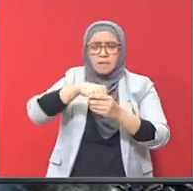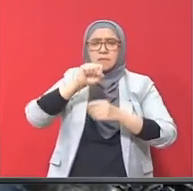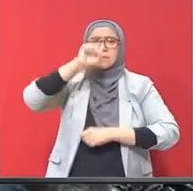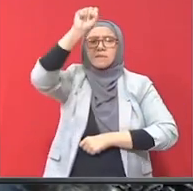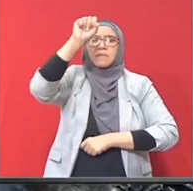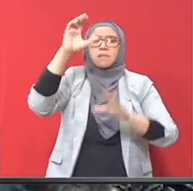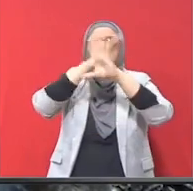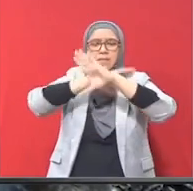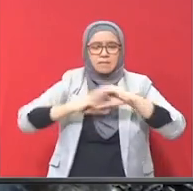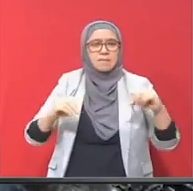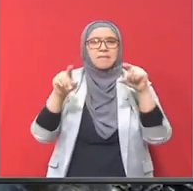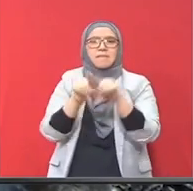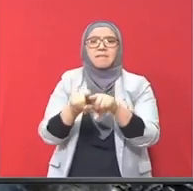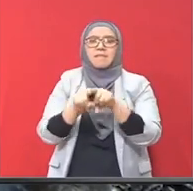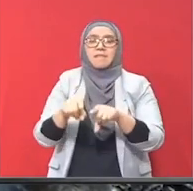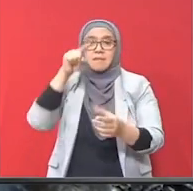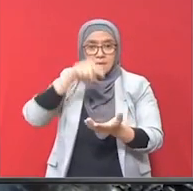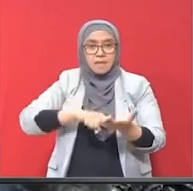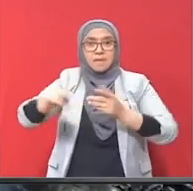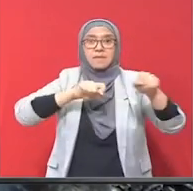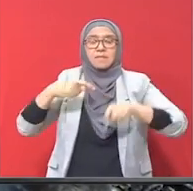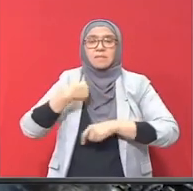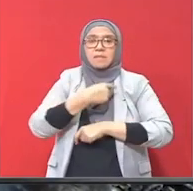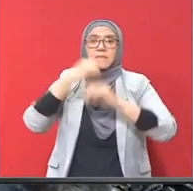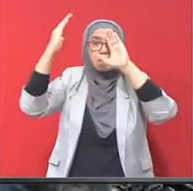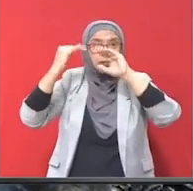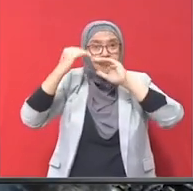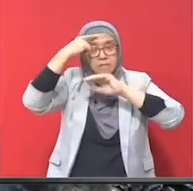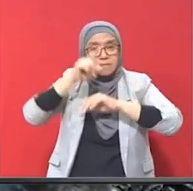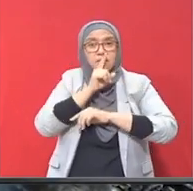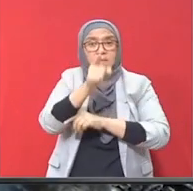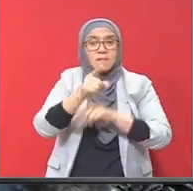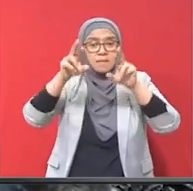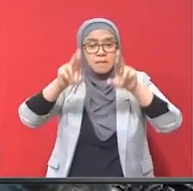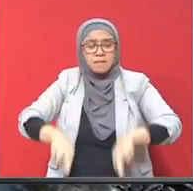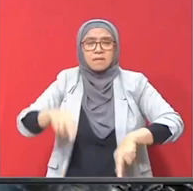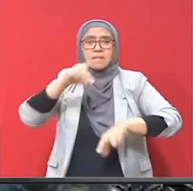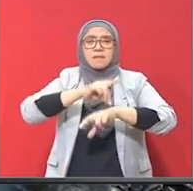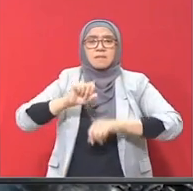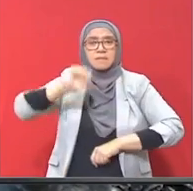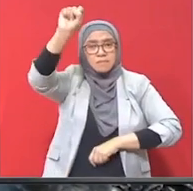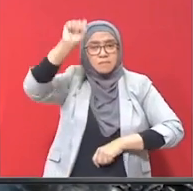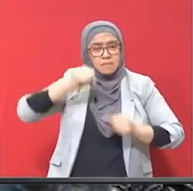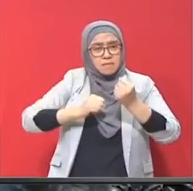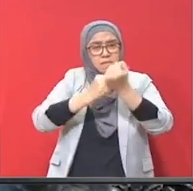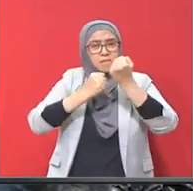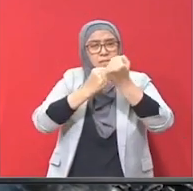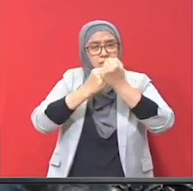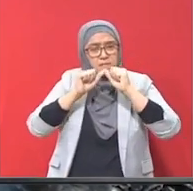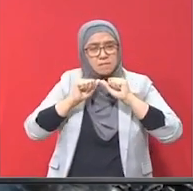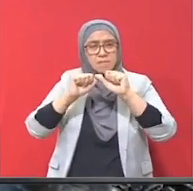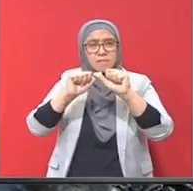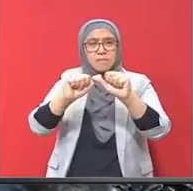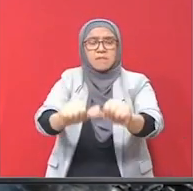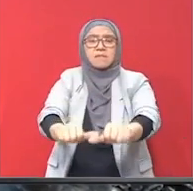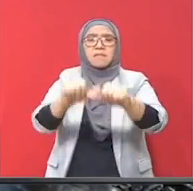kita jadi inilah tindakan-tindakan yang kita harapkan memastikan rakyat kita di Sabah menopause penuhnya keberadaan mereka